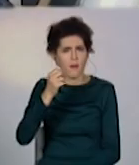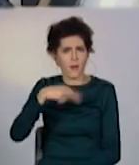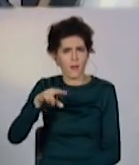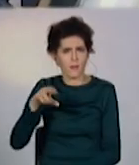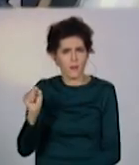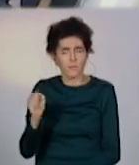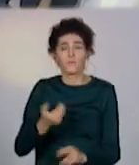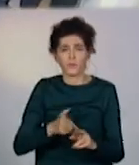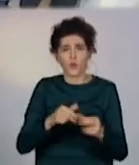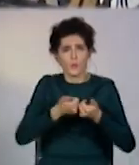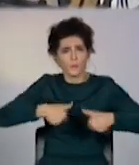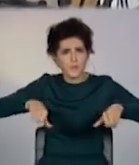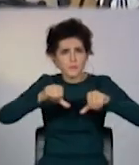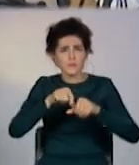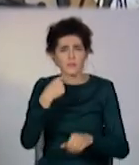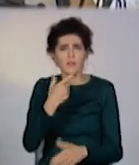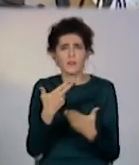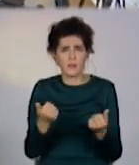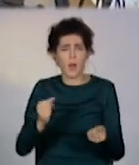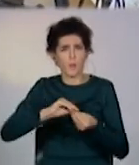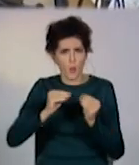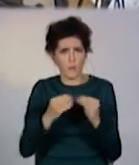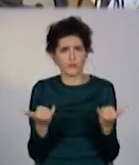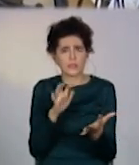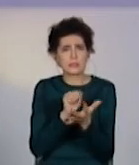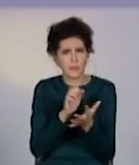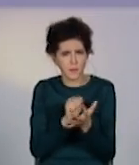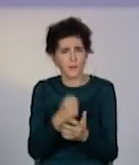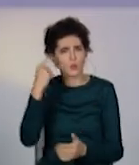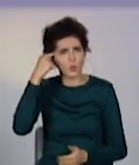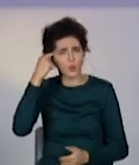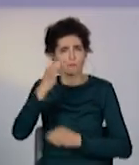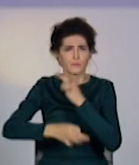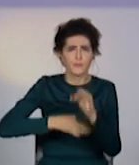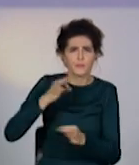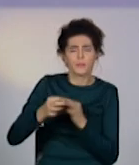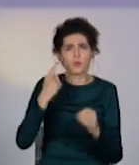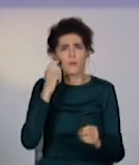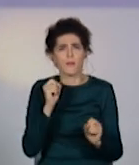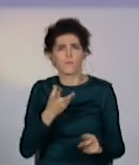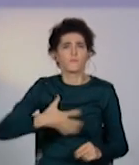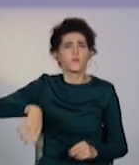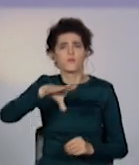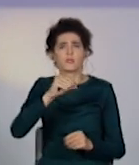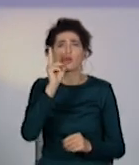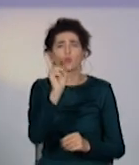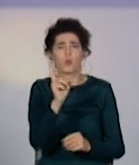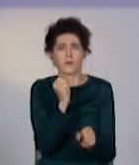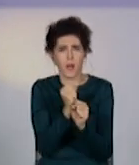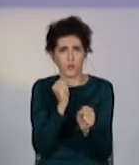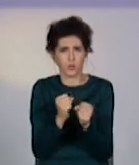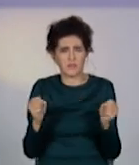парламентському комітеті з прав людини кажуть, цією проблемою займаються. Всі правозахисні організації, які працюють на цій